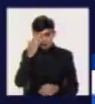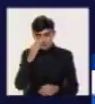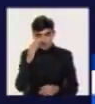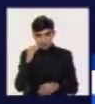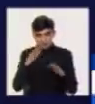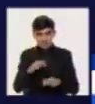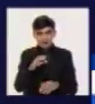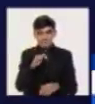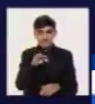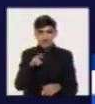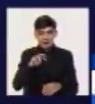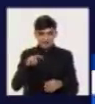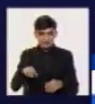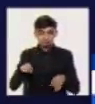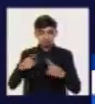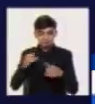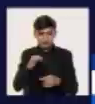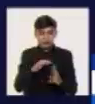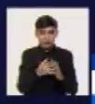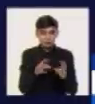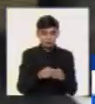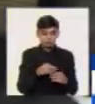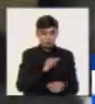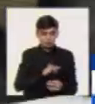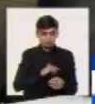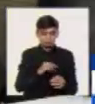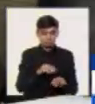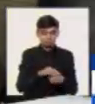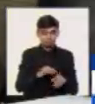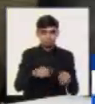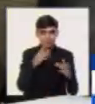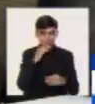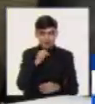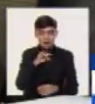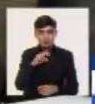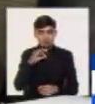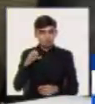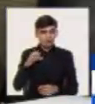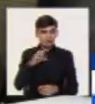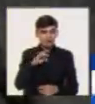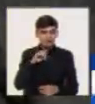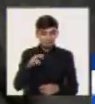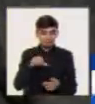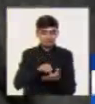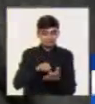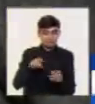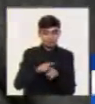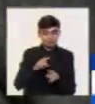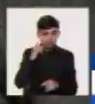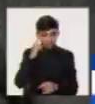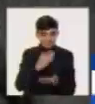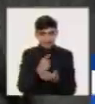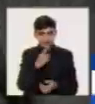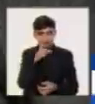ауыл халқымен тығыз жұмыс істейтін деңгейге жеткізу керек. Ал саясаттанушы Айдос Сарым бір ғана адам басқаратын жүйені өзгерту керек дейді. Ол